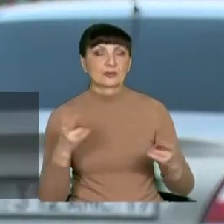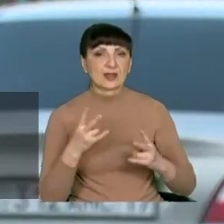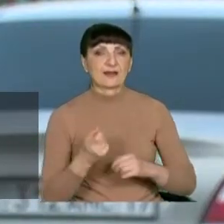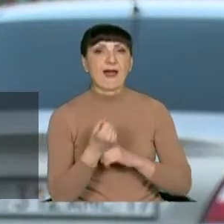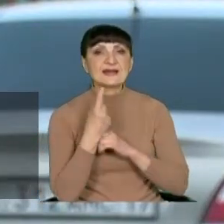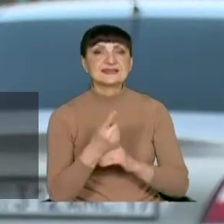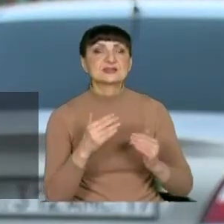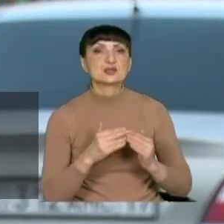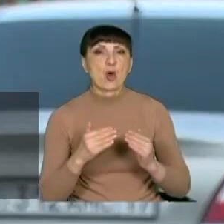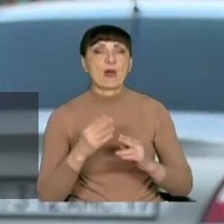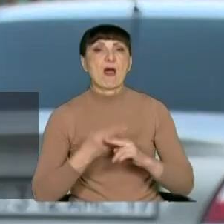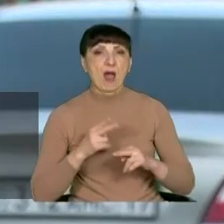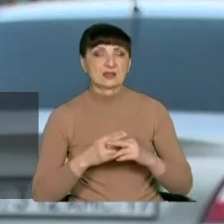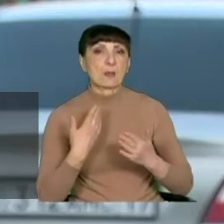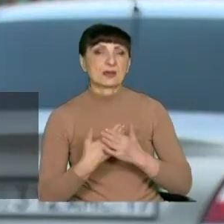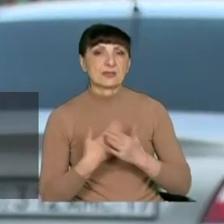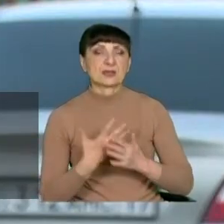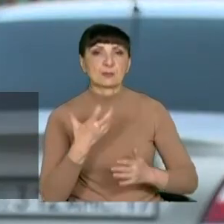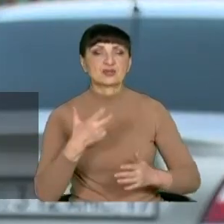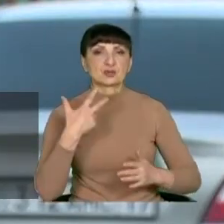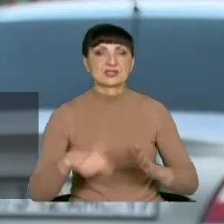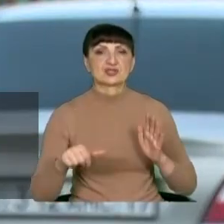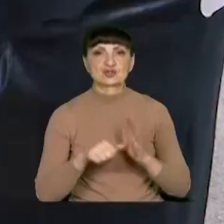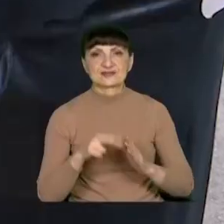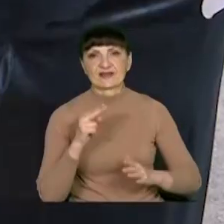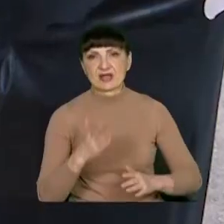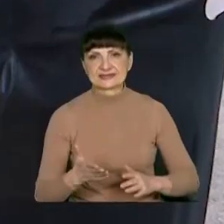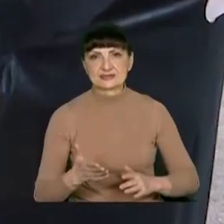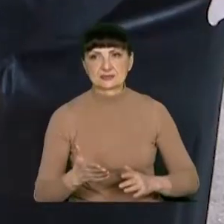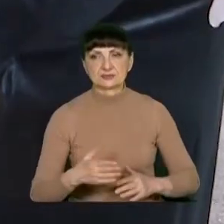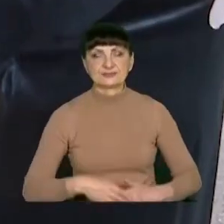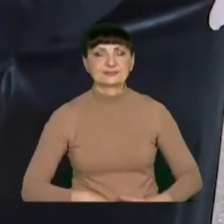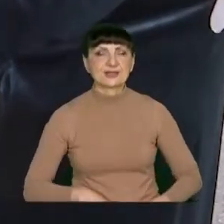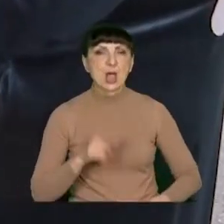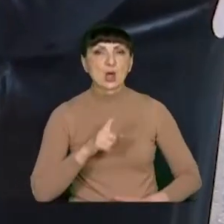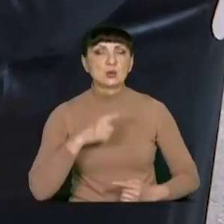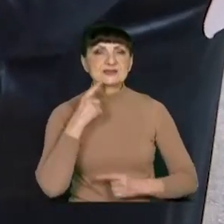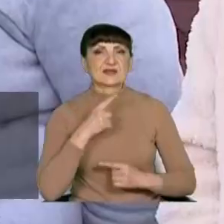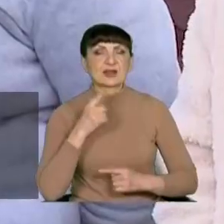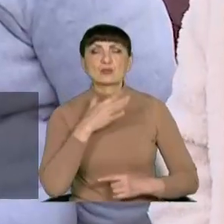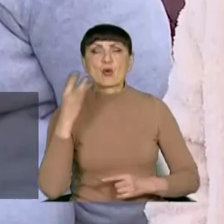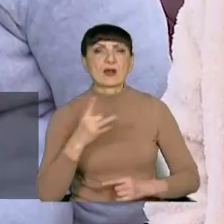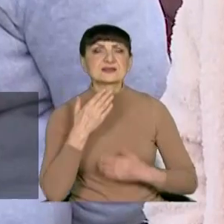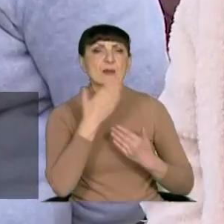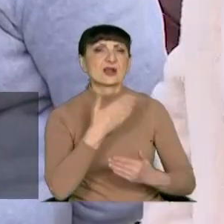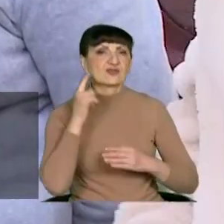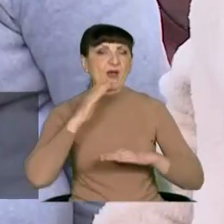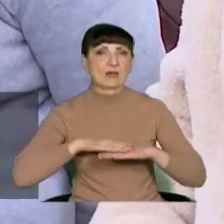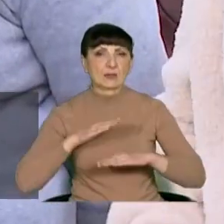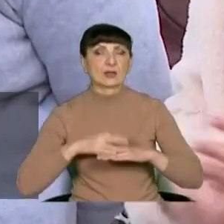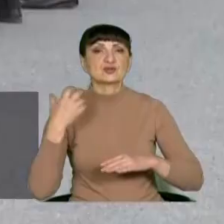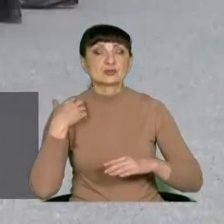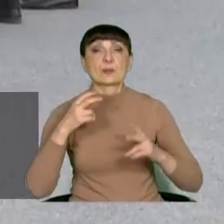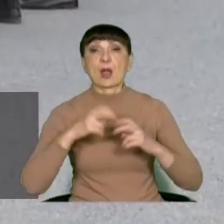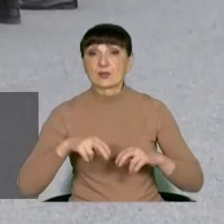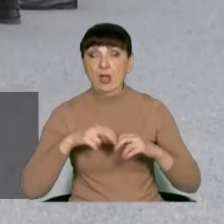11 домов, а это примерно 536 квартир. Жители говорят, что не раз обращались в Акимат, и чиновники